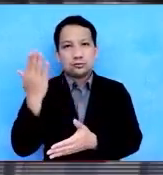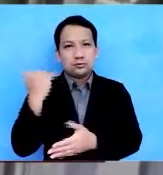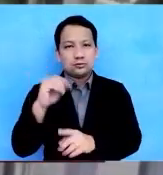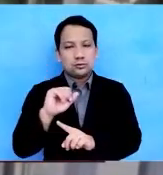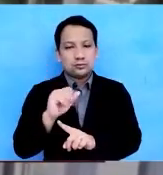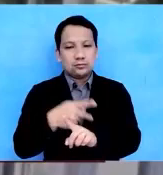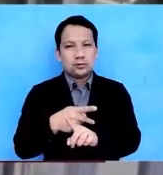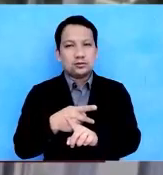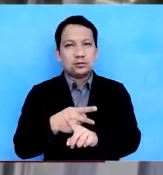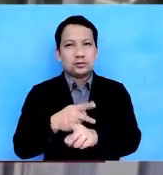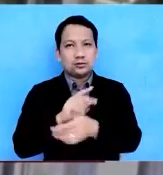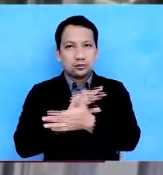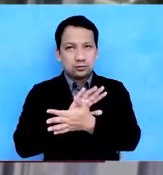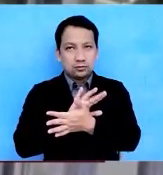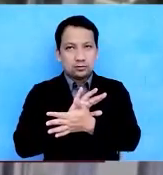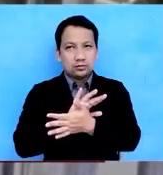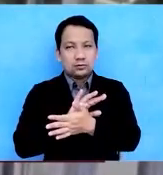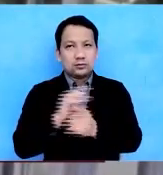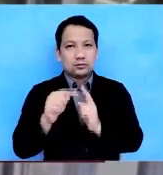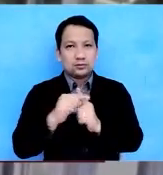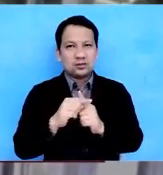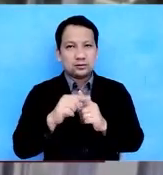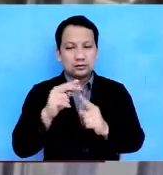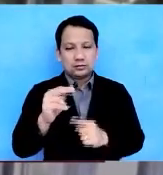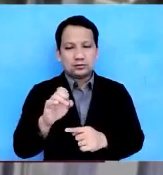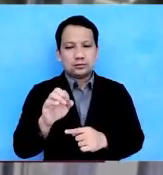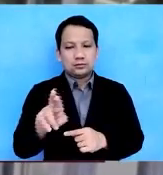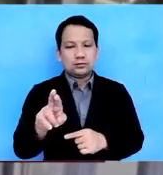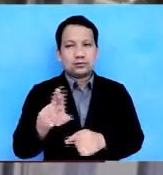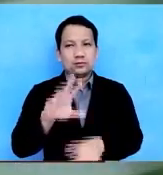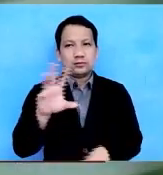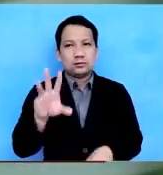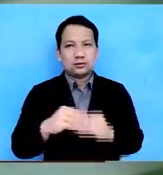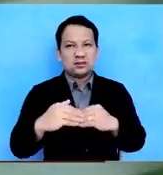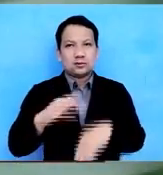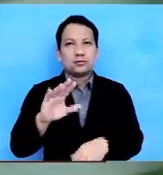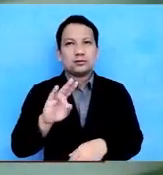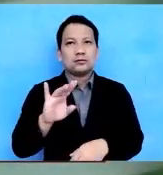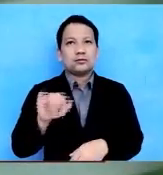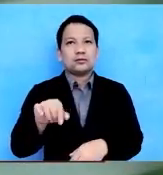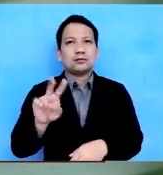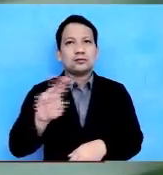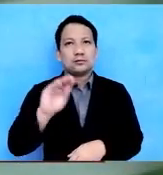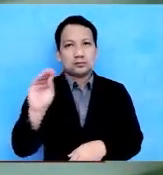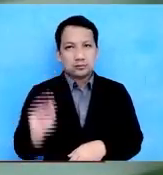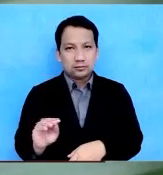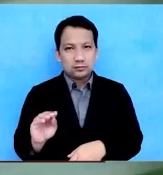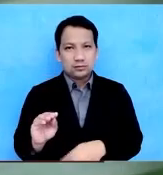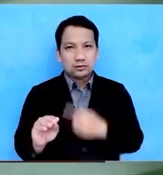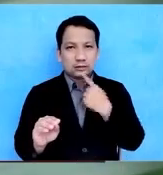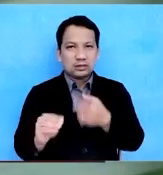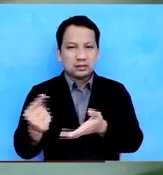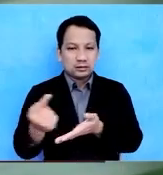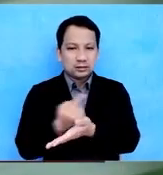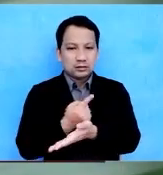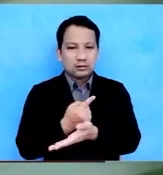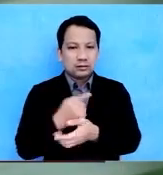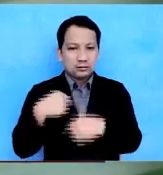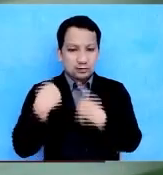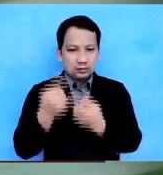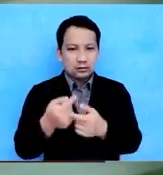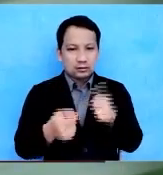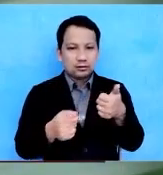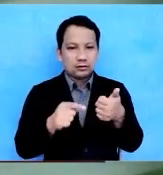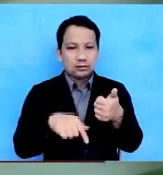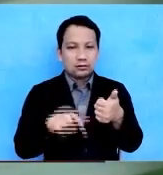Ang COVID-19 positivity rate naman sa Metro Manila umakyat sa 17.2% noong nakaraang linggo, kumpara sa